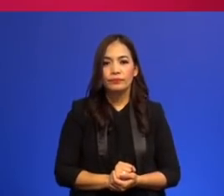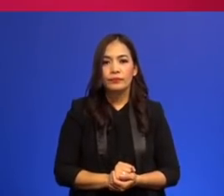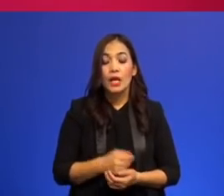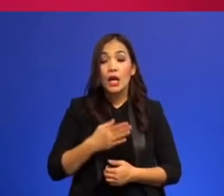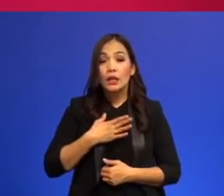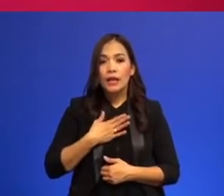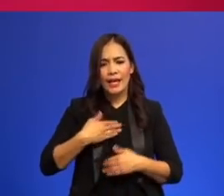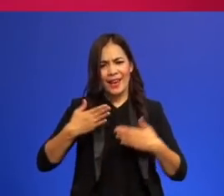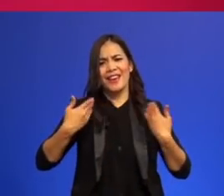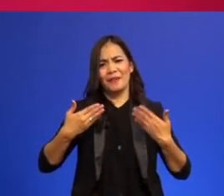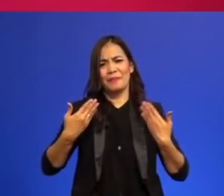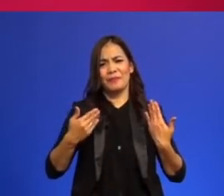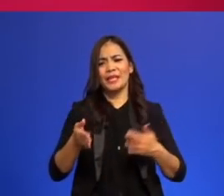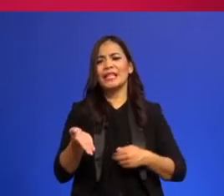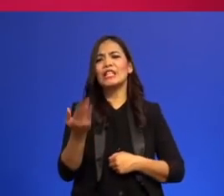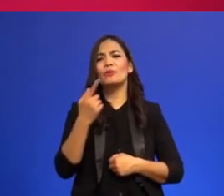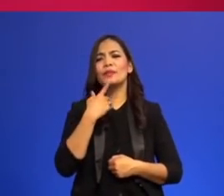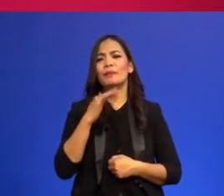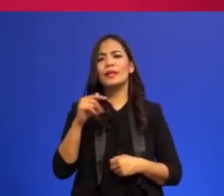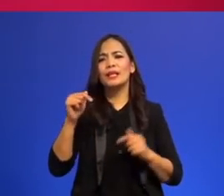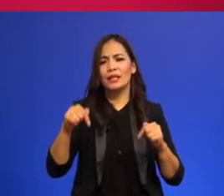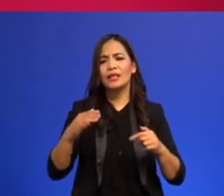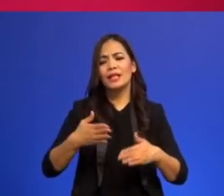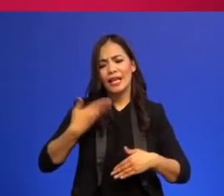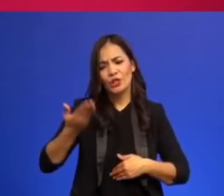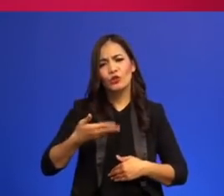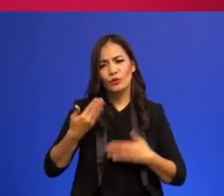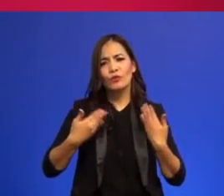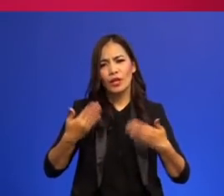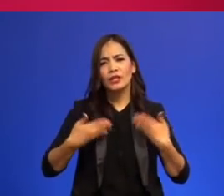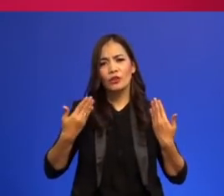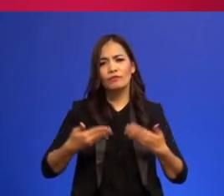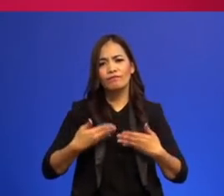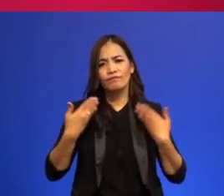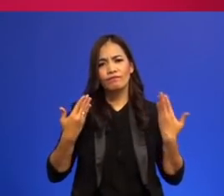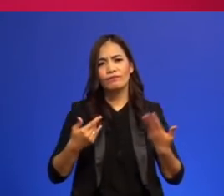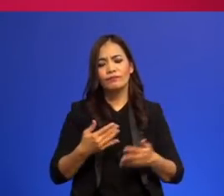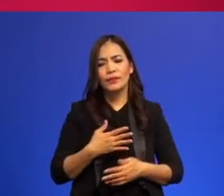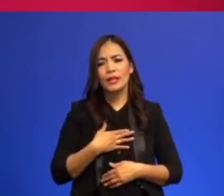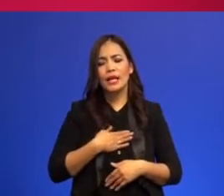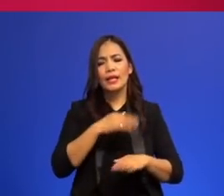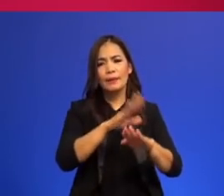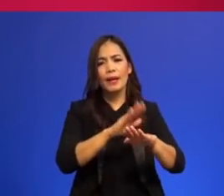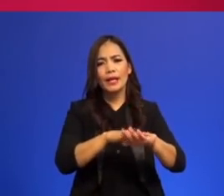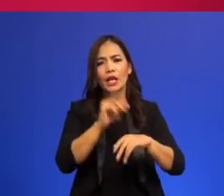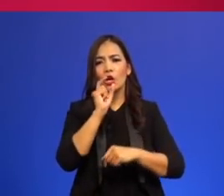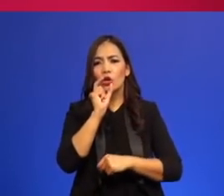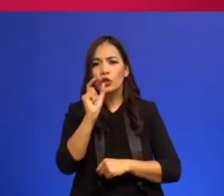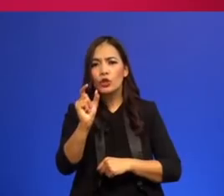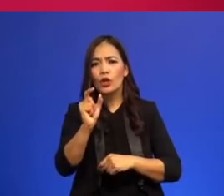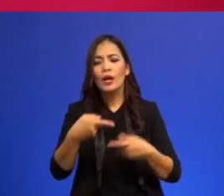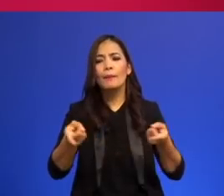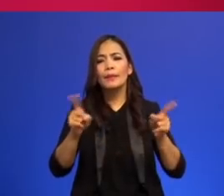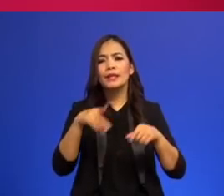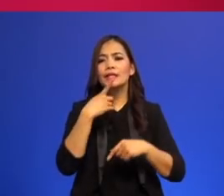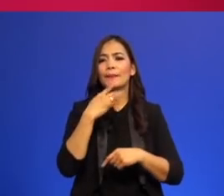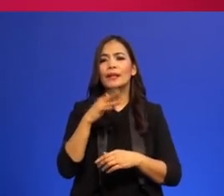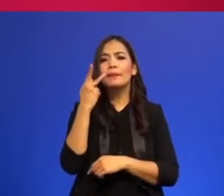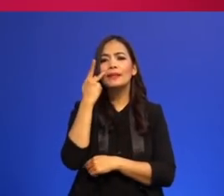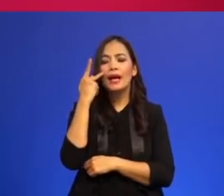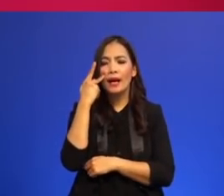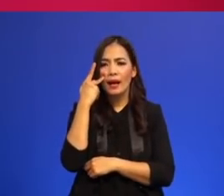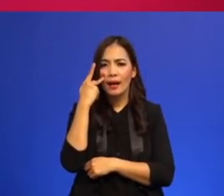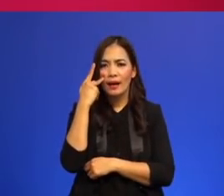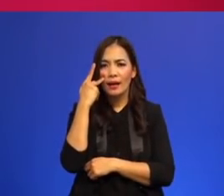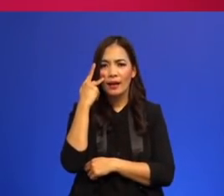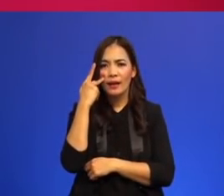Dan saya enjoy sekali dengan hidup seperti ini, saya enjoy. Saya dipanggil untuk menjaga.